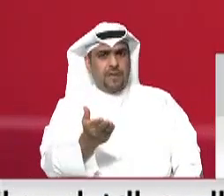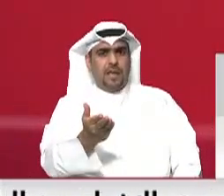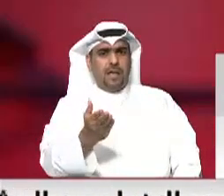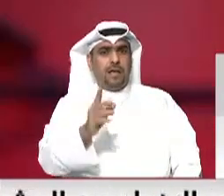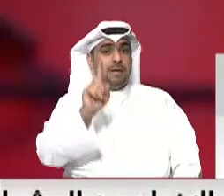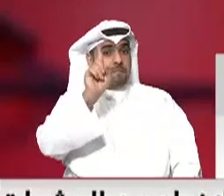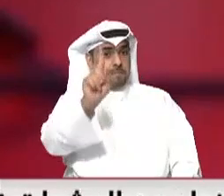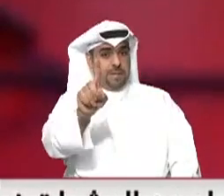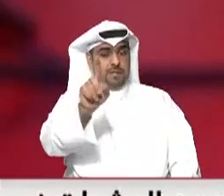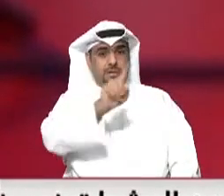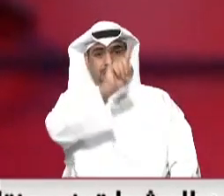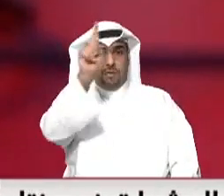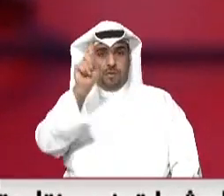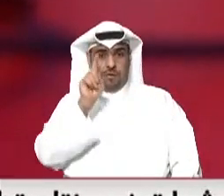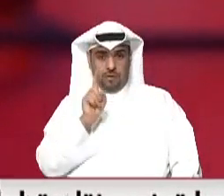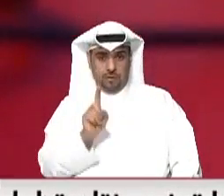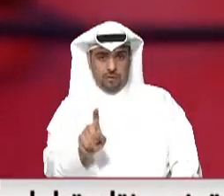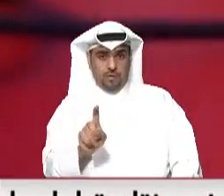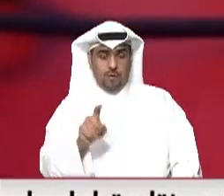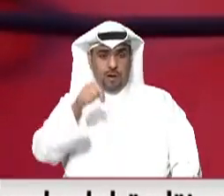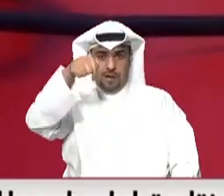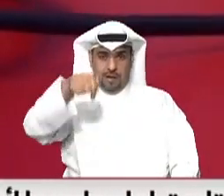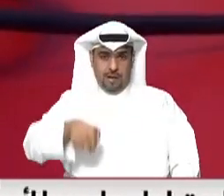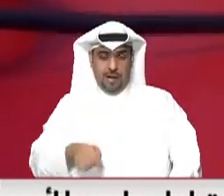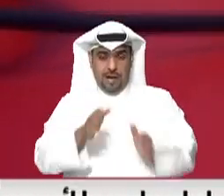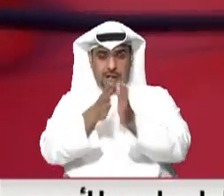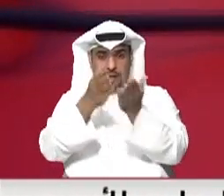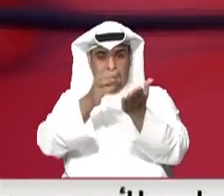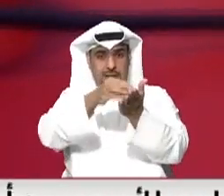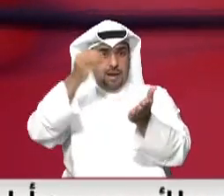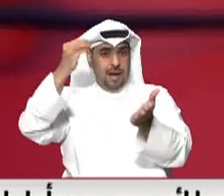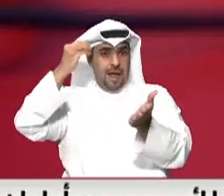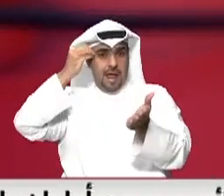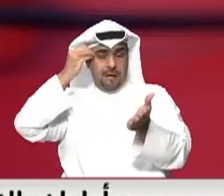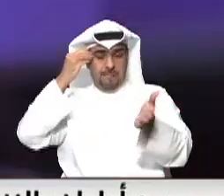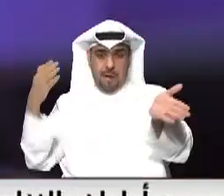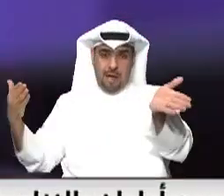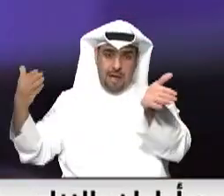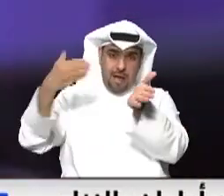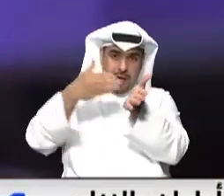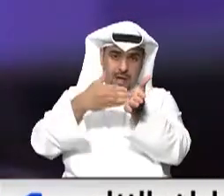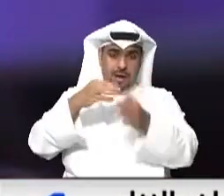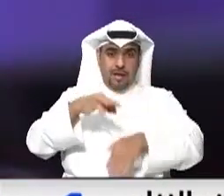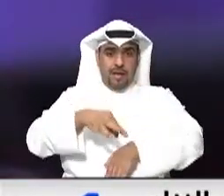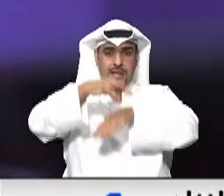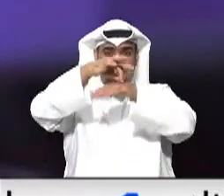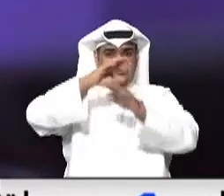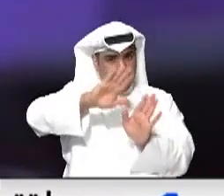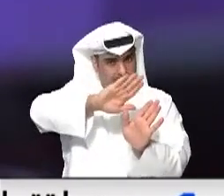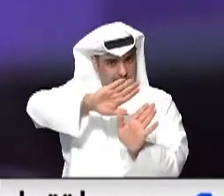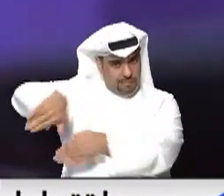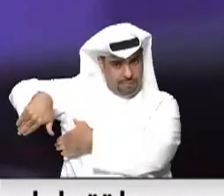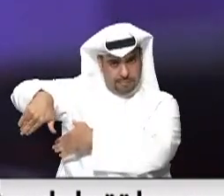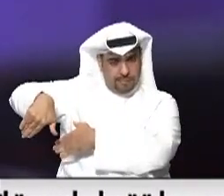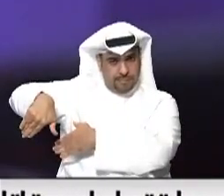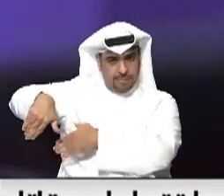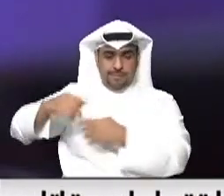هل سيتمكن العلم من خلاله الاستغناء يوما ما عن قدرات البشر